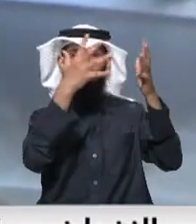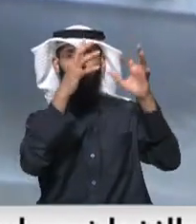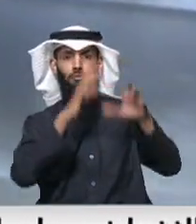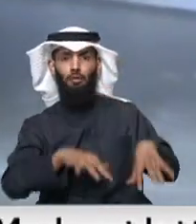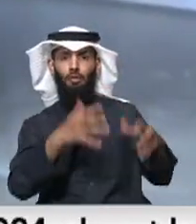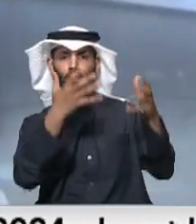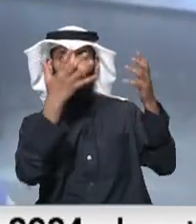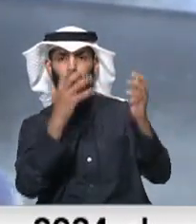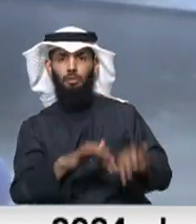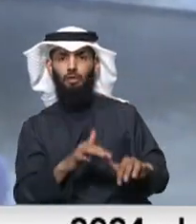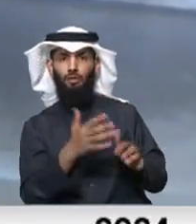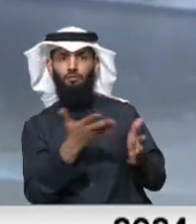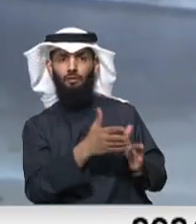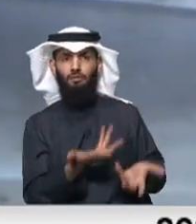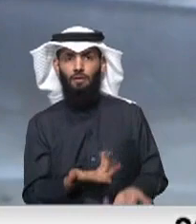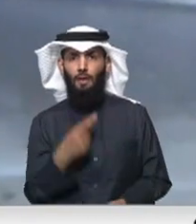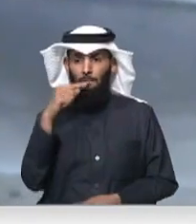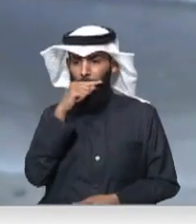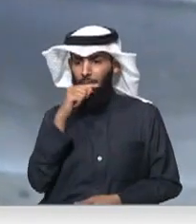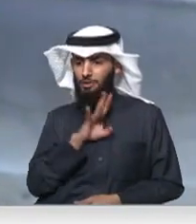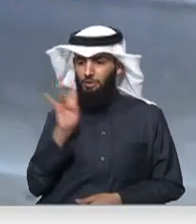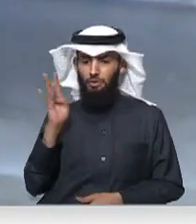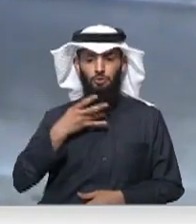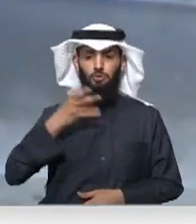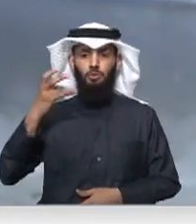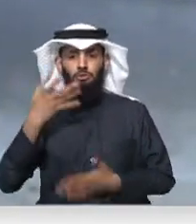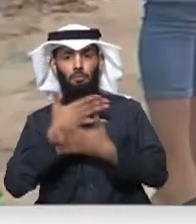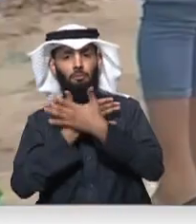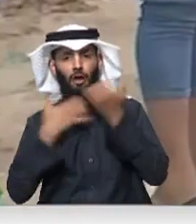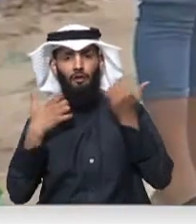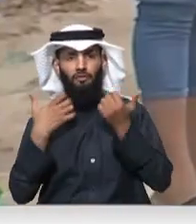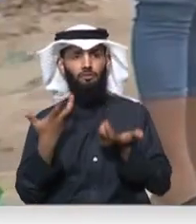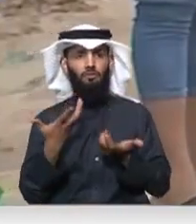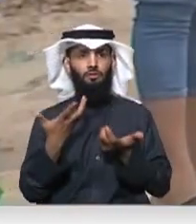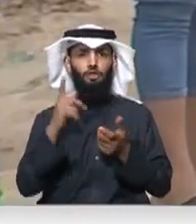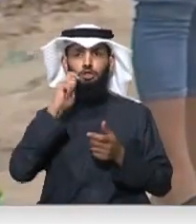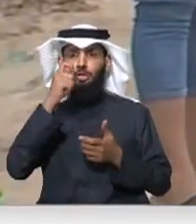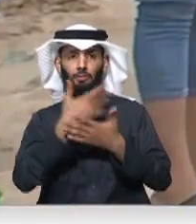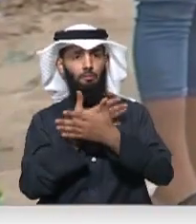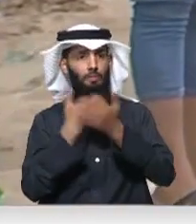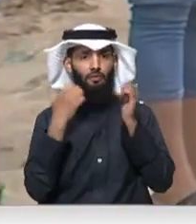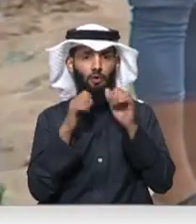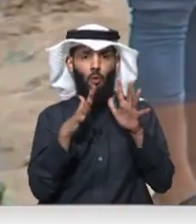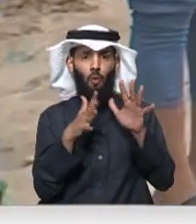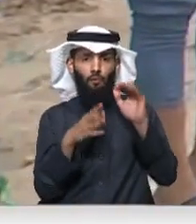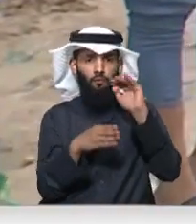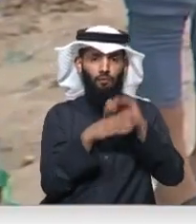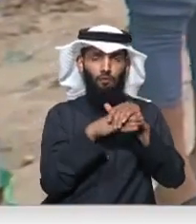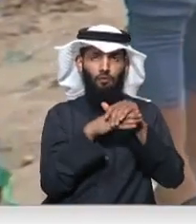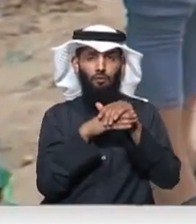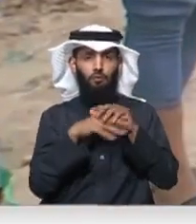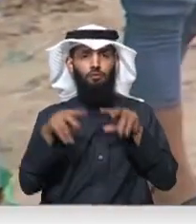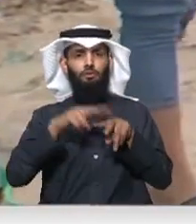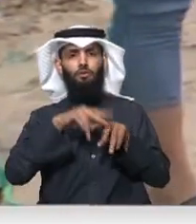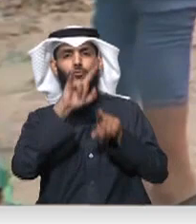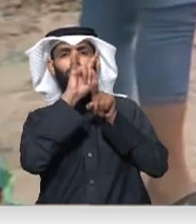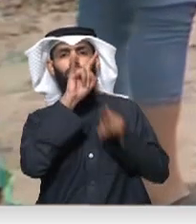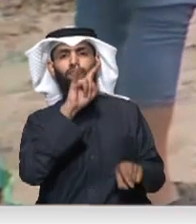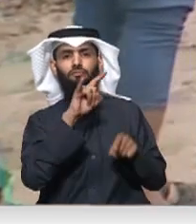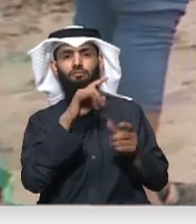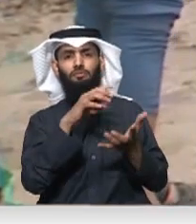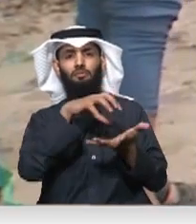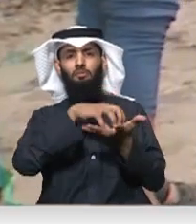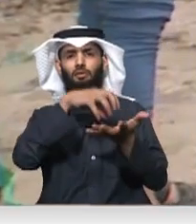يجوزها أولادها ولا جوزها أولادها، كل العمارة مليانة بيجي 60 نفر فيها. في غضون ذلك